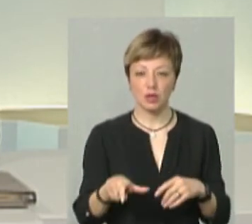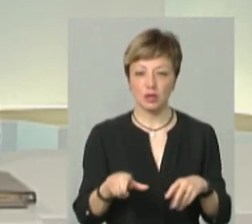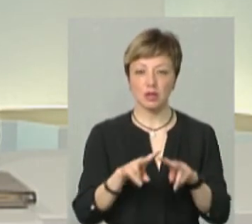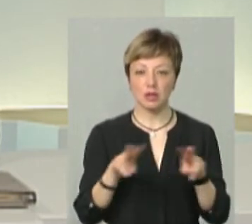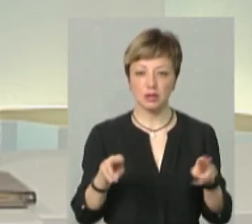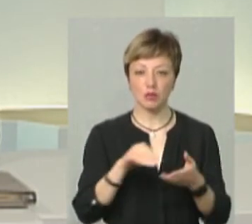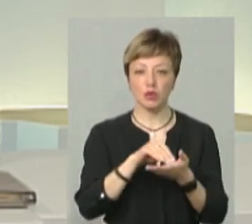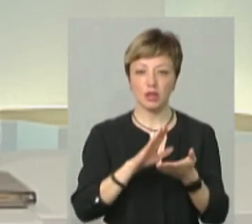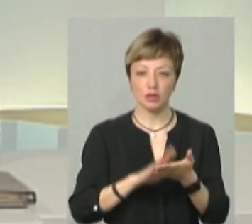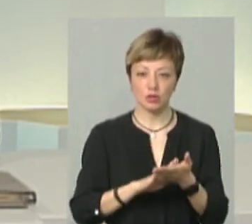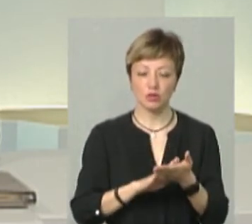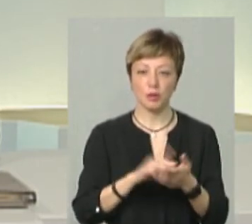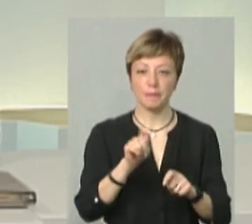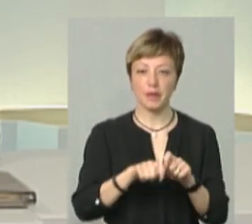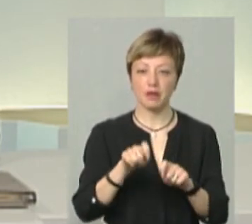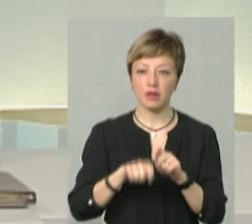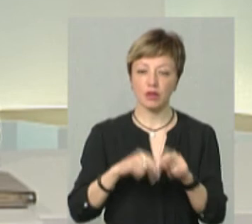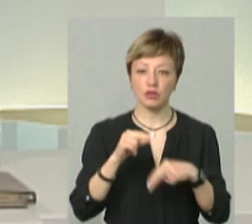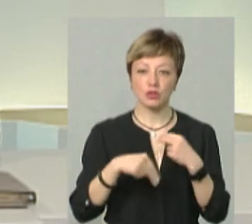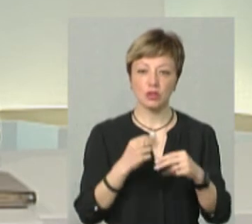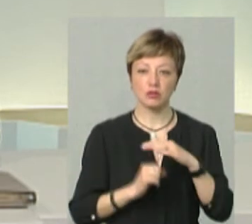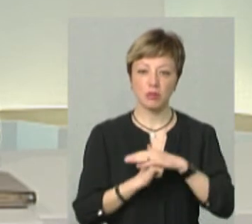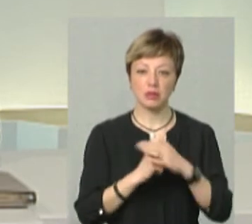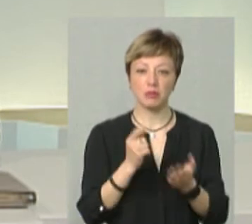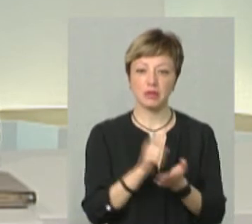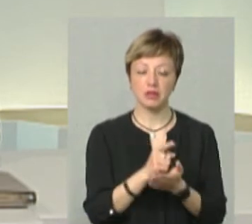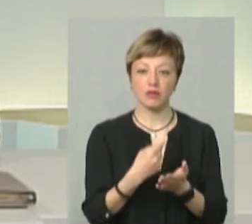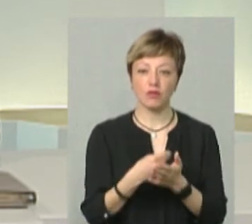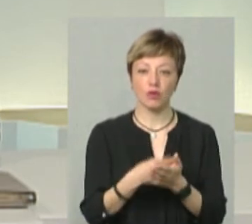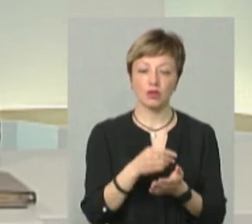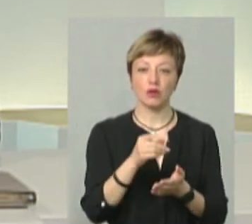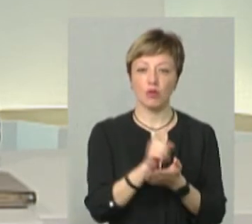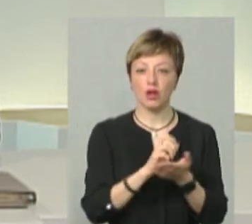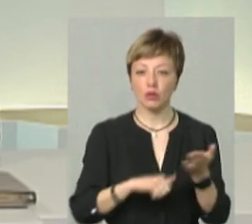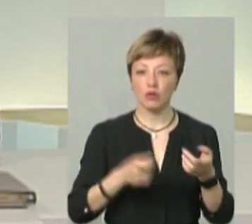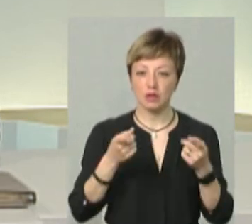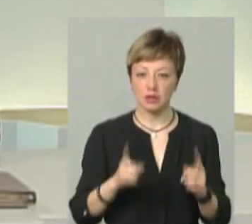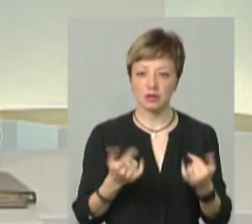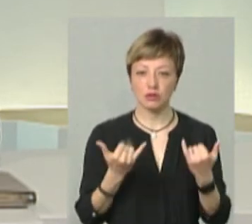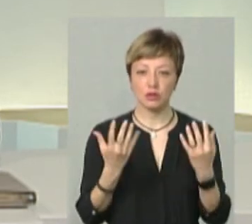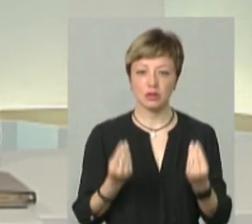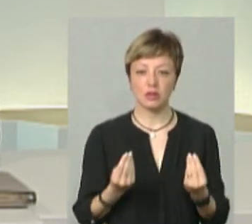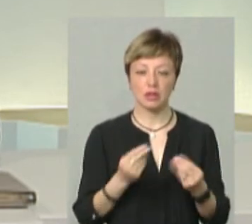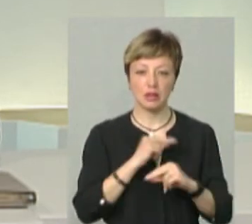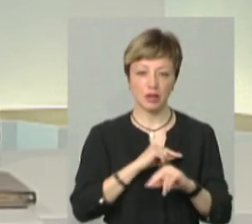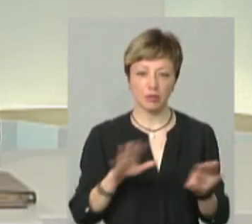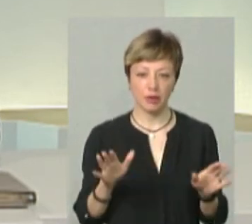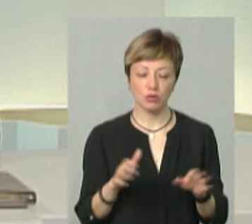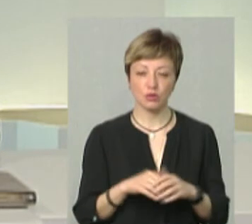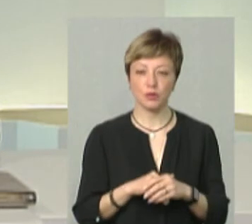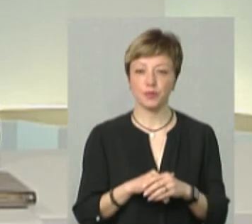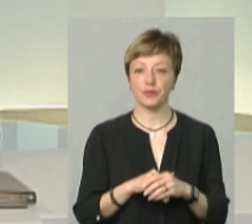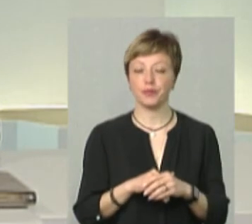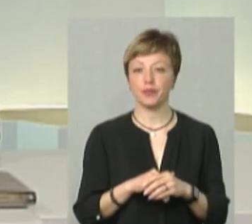само реєструється, ми перевіряємо її через бази пенсійного фонду, податкової, що вона дійсно на сьогоднішній день не працює